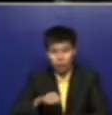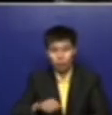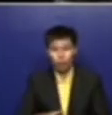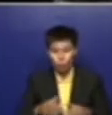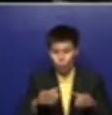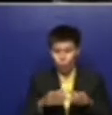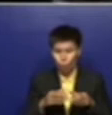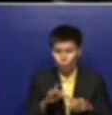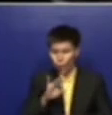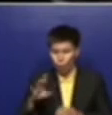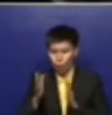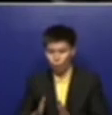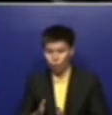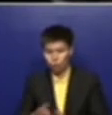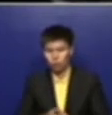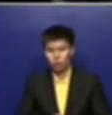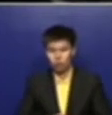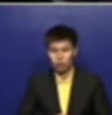ไหน